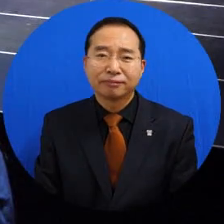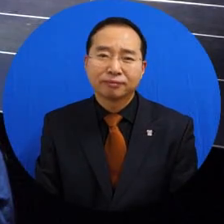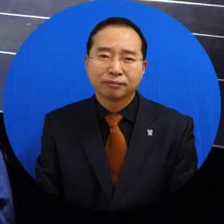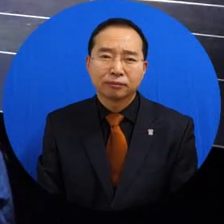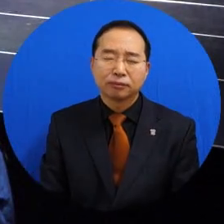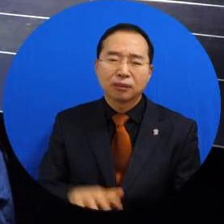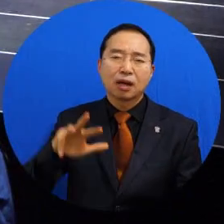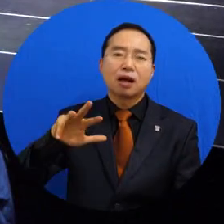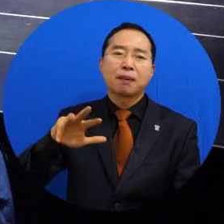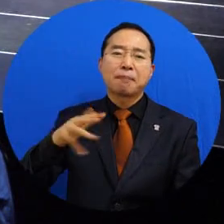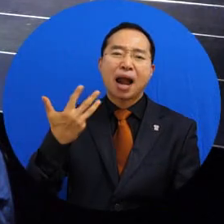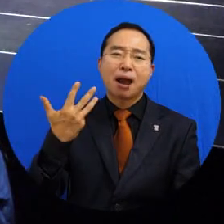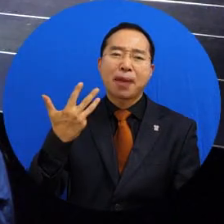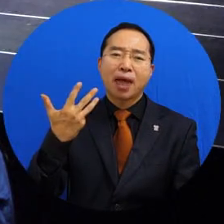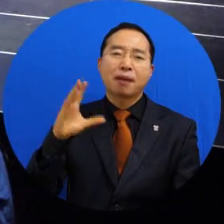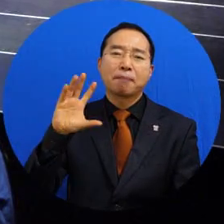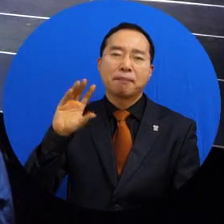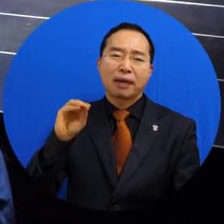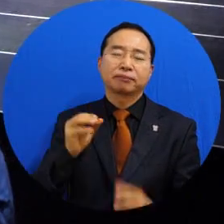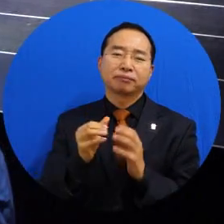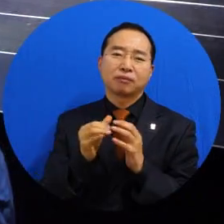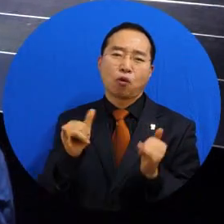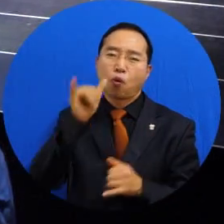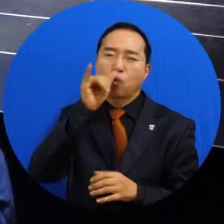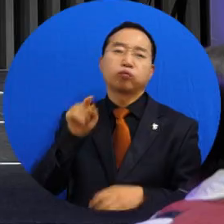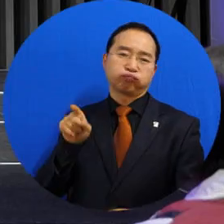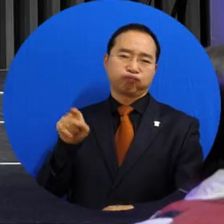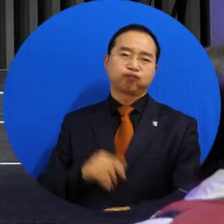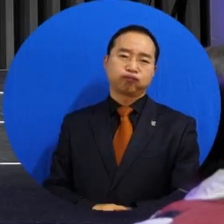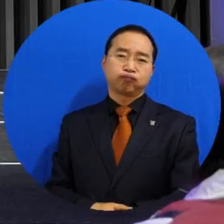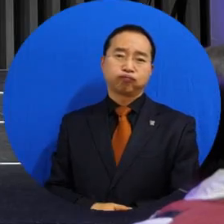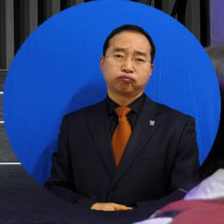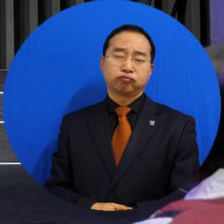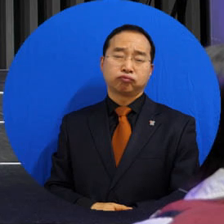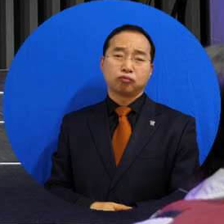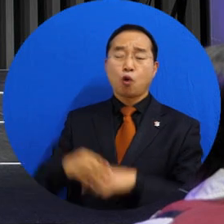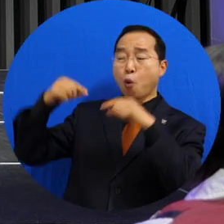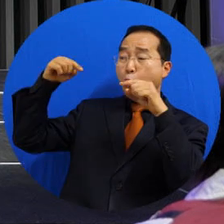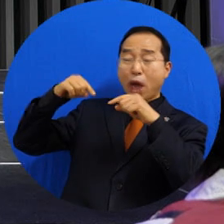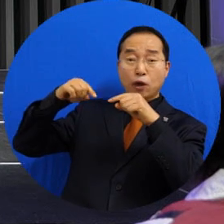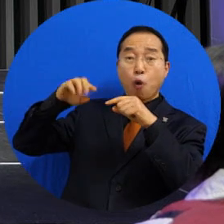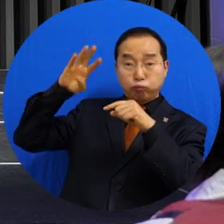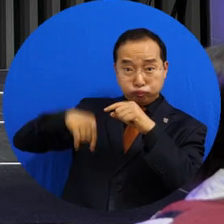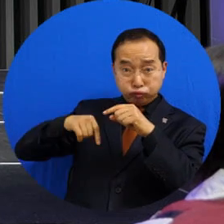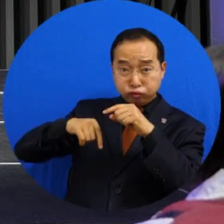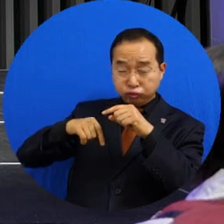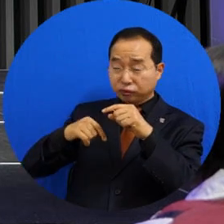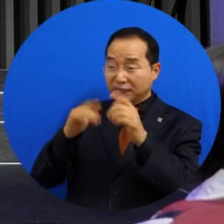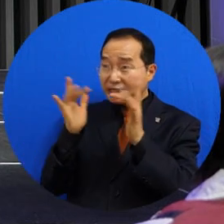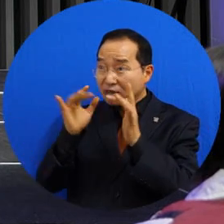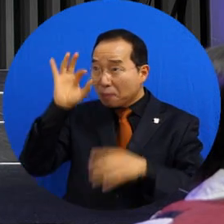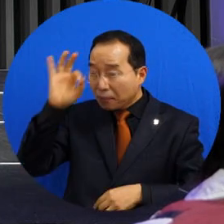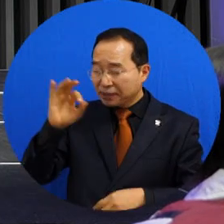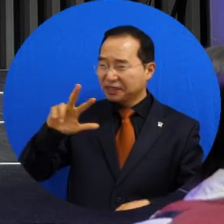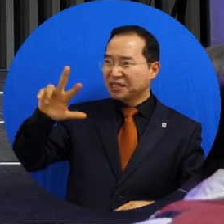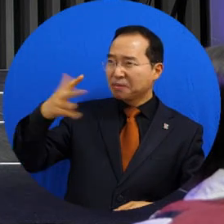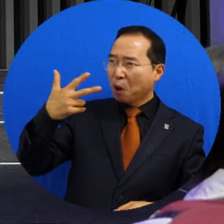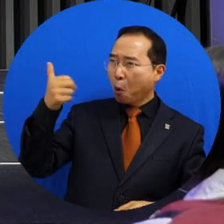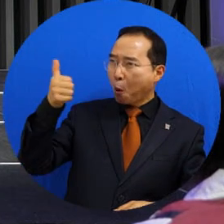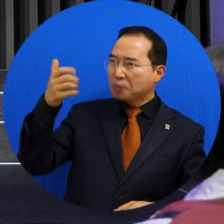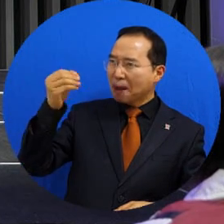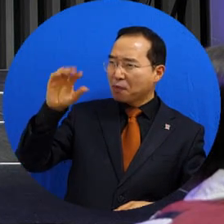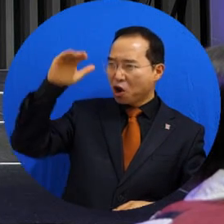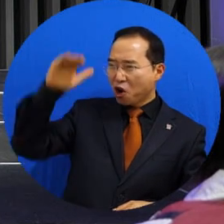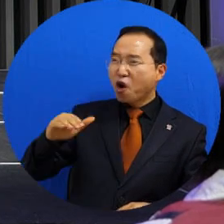800만 명의 재외동포가 존재해요. 여러분, 외교부 공식 사이트 들어가면은 750만 명이라고 나와